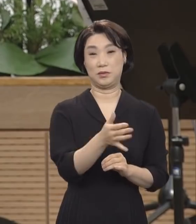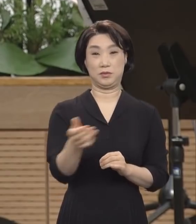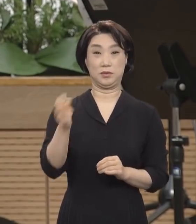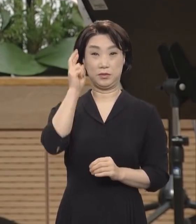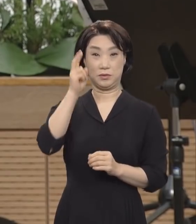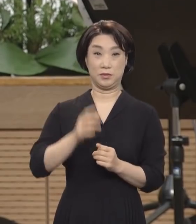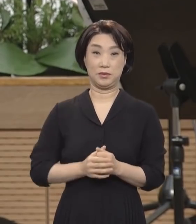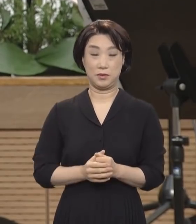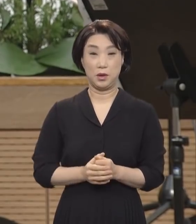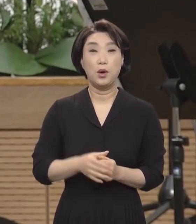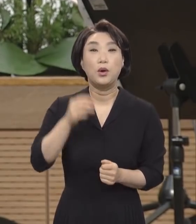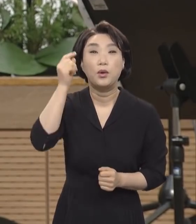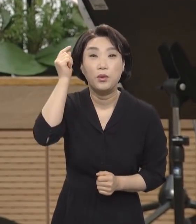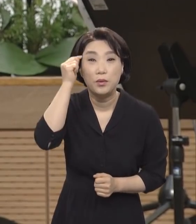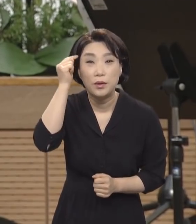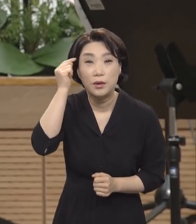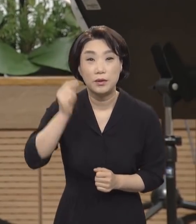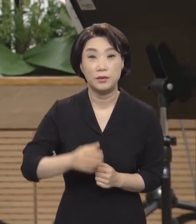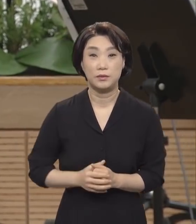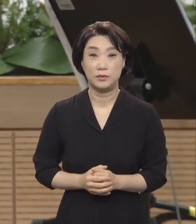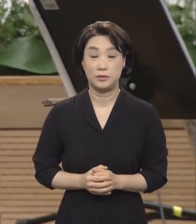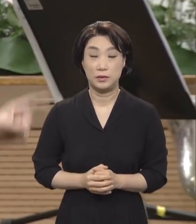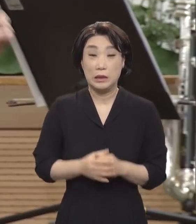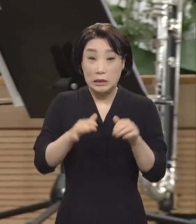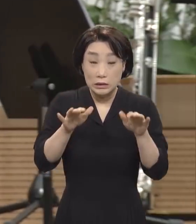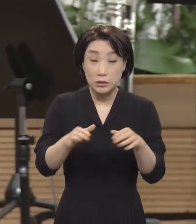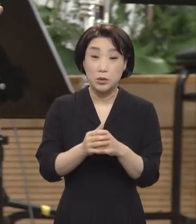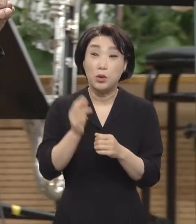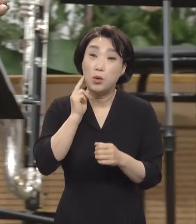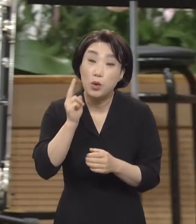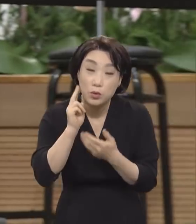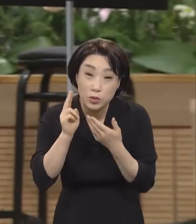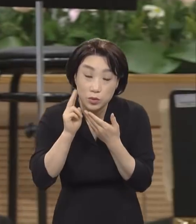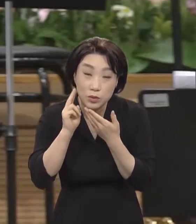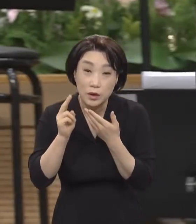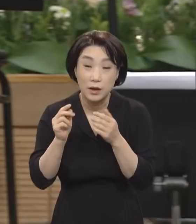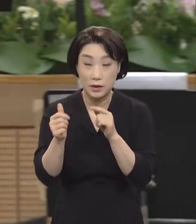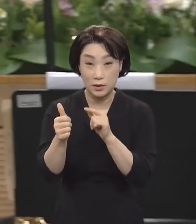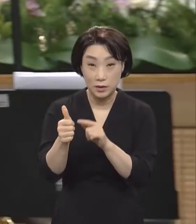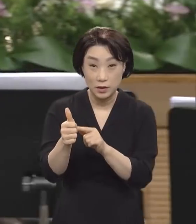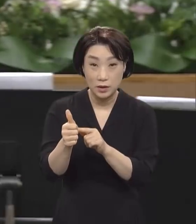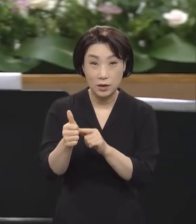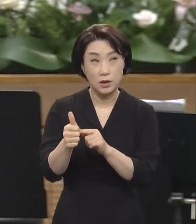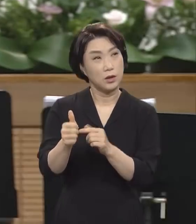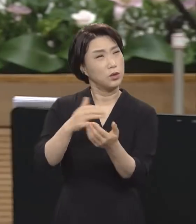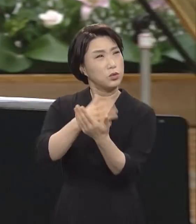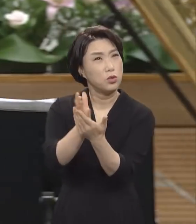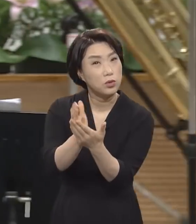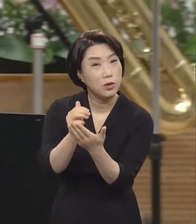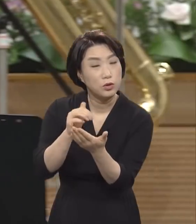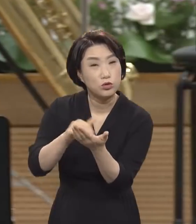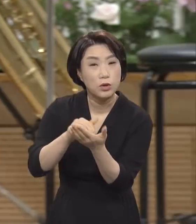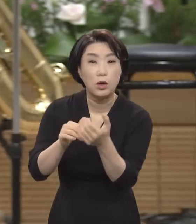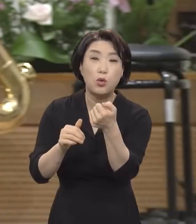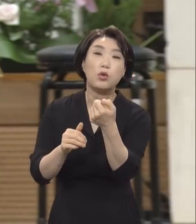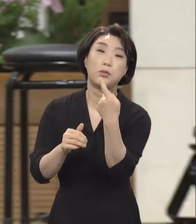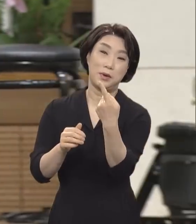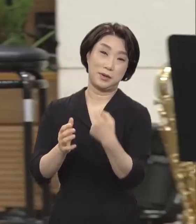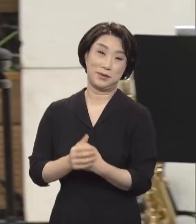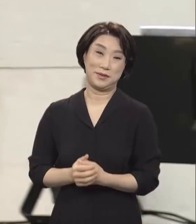왜냐? 지금 원숭이가 51가지 종류가 있는데